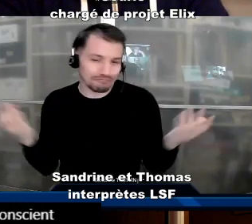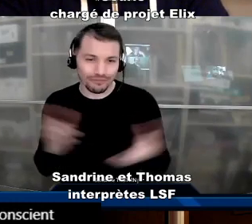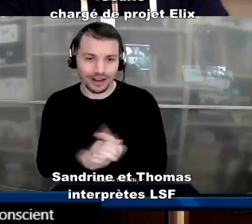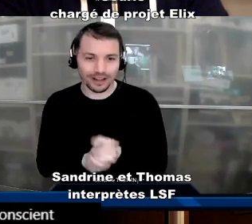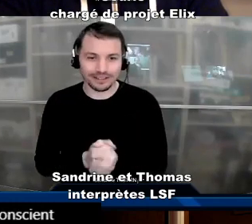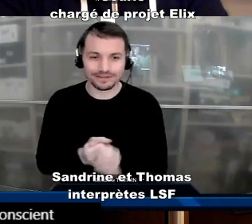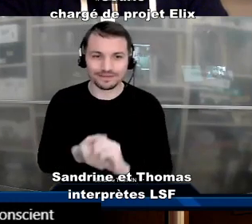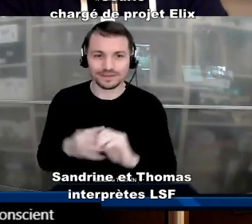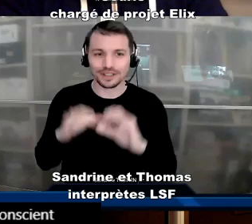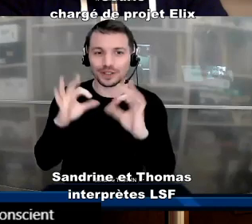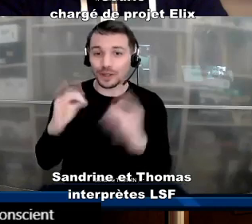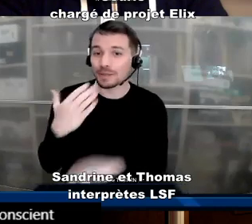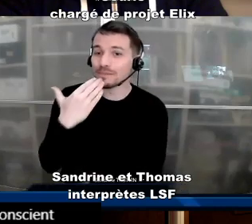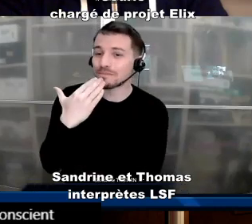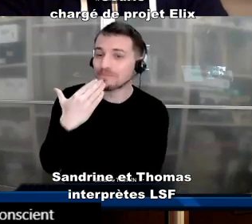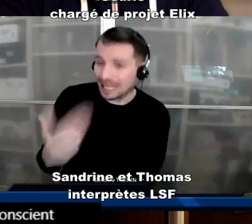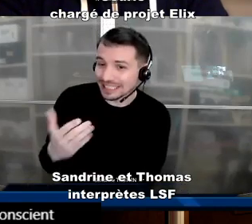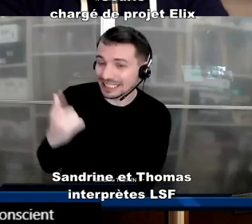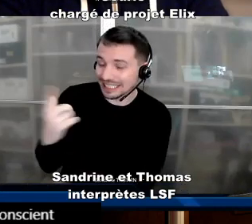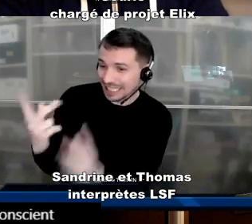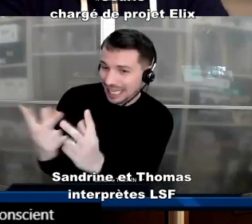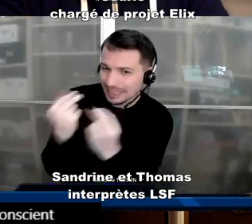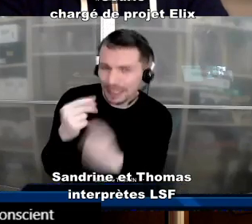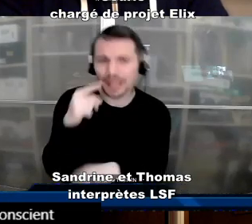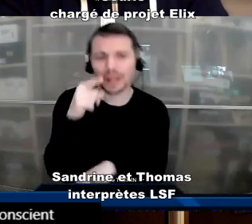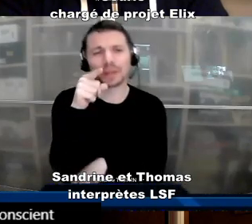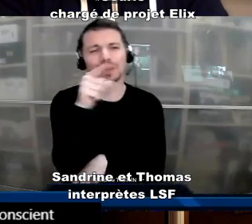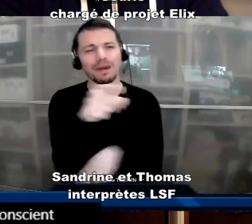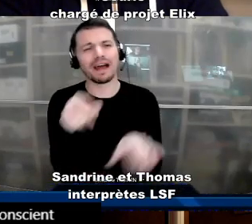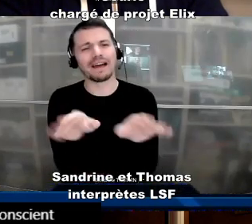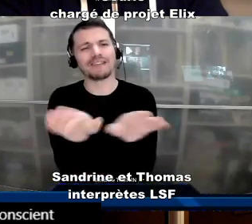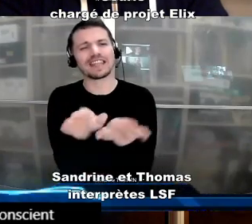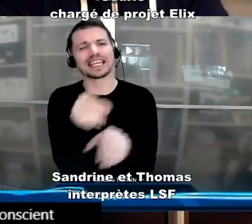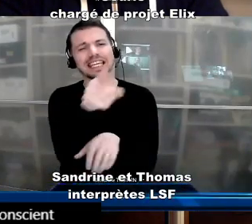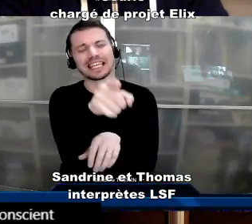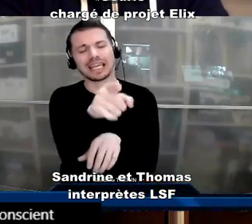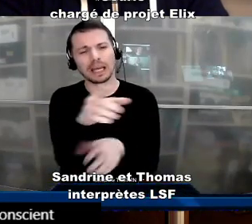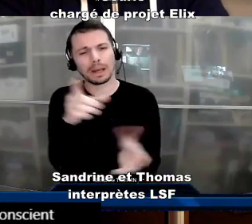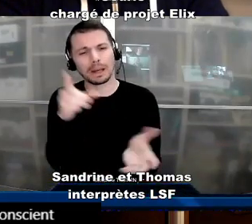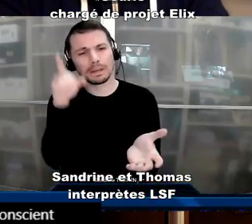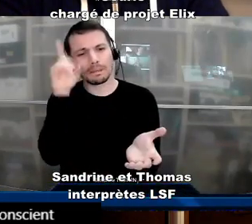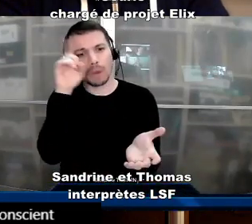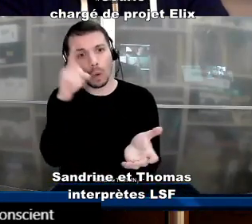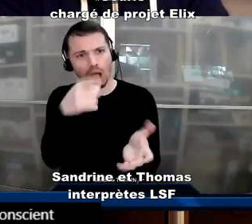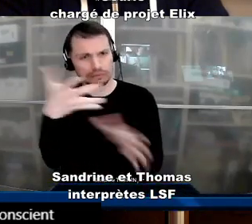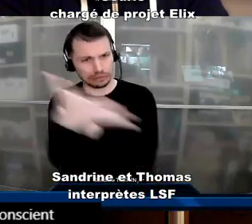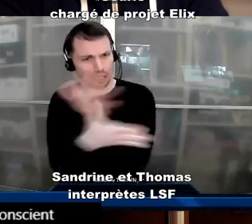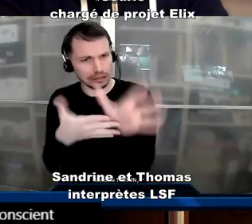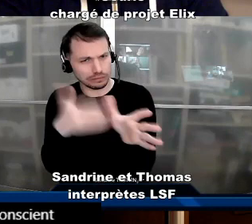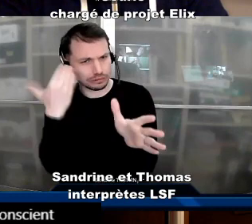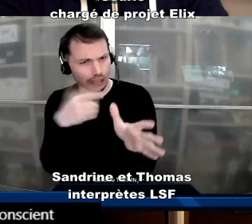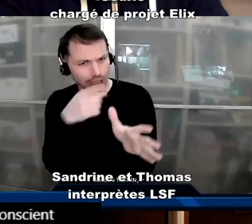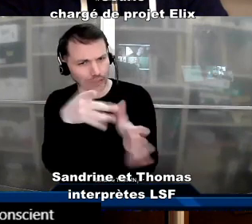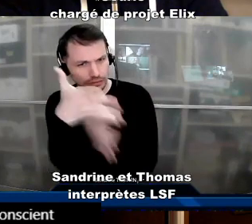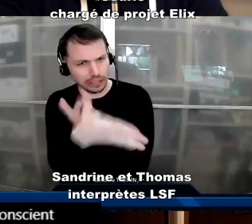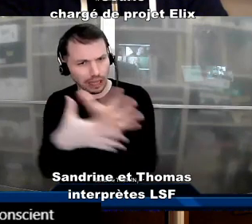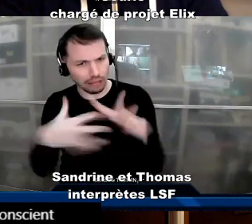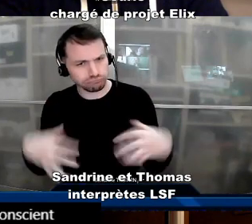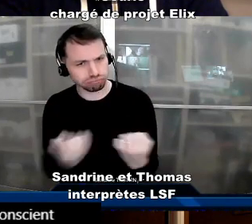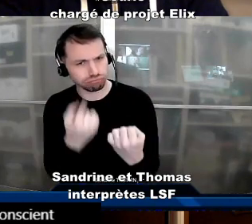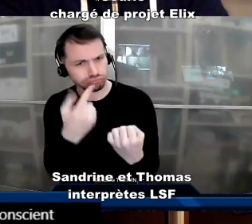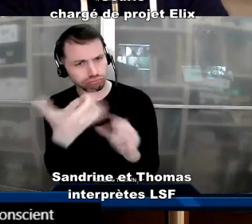Merci d'avoir expliqué. Toi, Fanny, pourquoi ? Parce que toi, par contre, tu signes. Toi,